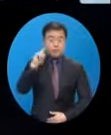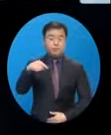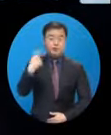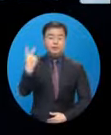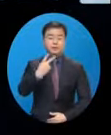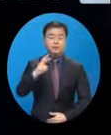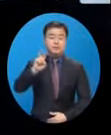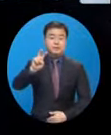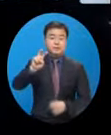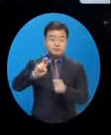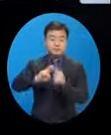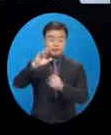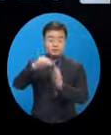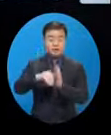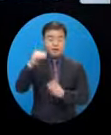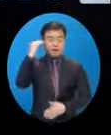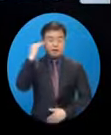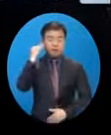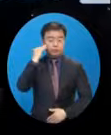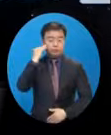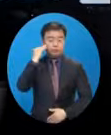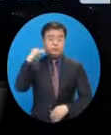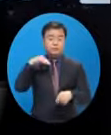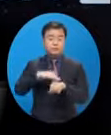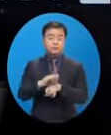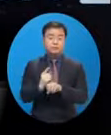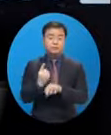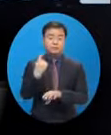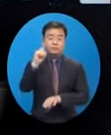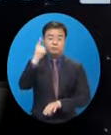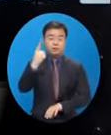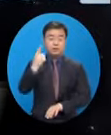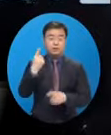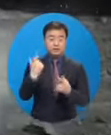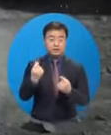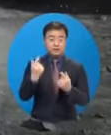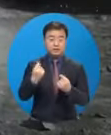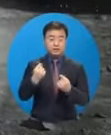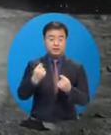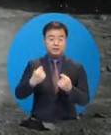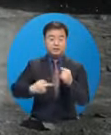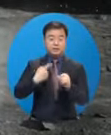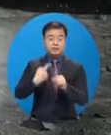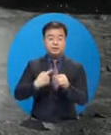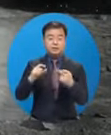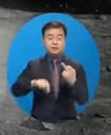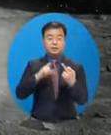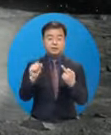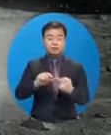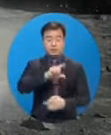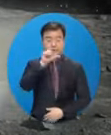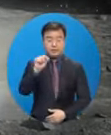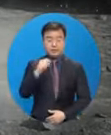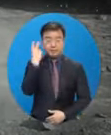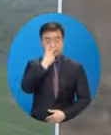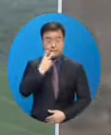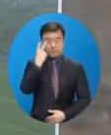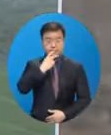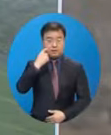2020년엔 한국형 발사체를 쏘아 올리게 됩니다. 같은 해 12월엔 탐사선을 실어 달까지 보낸다는 목표도